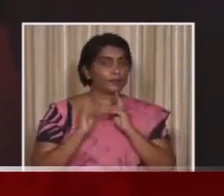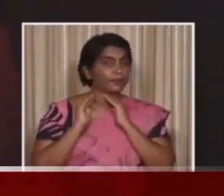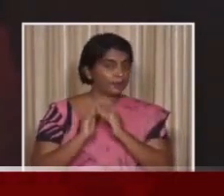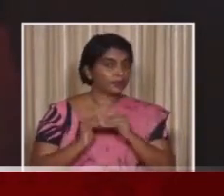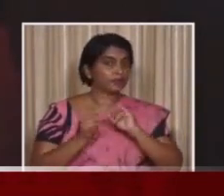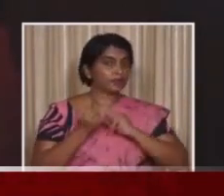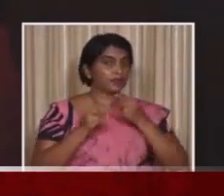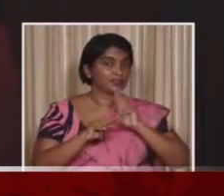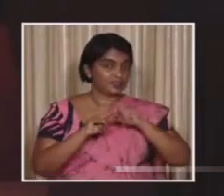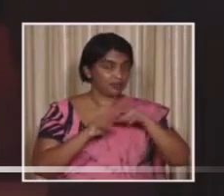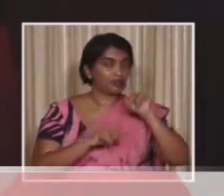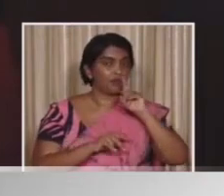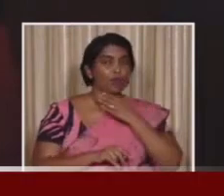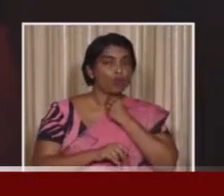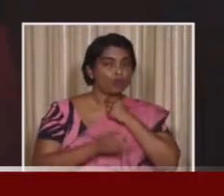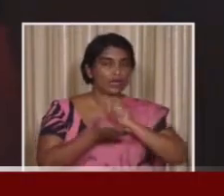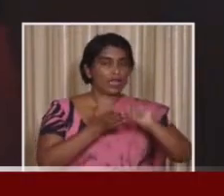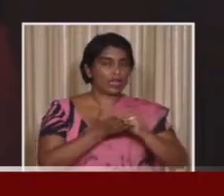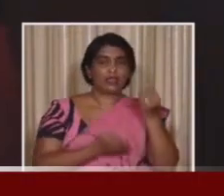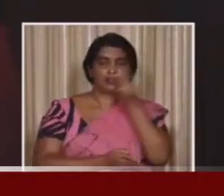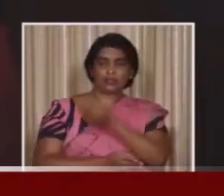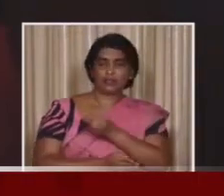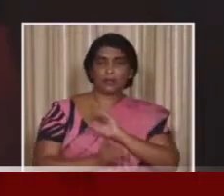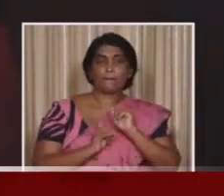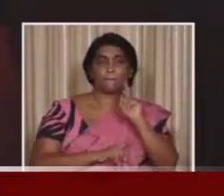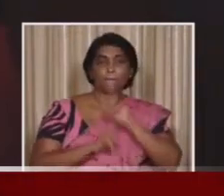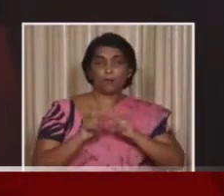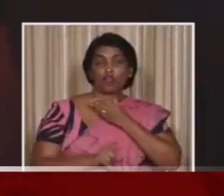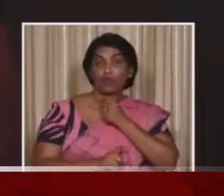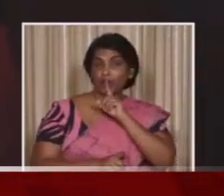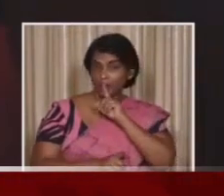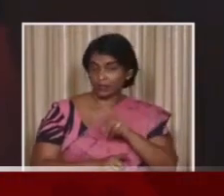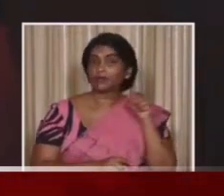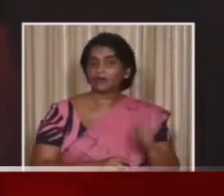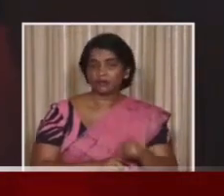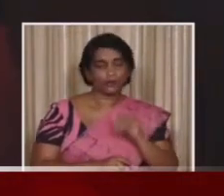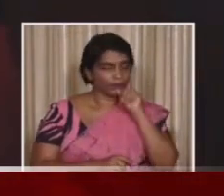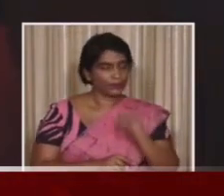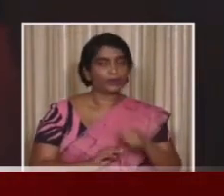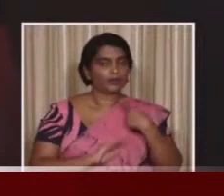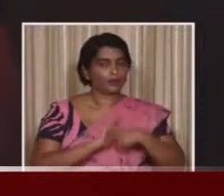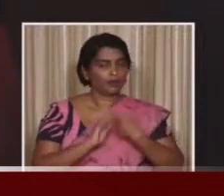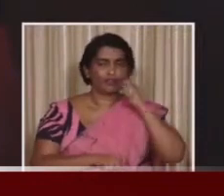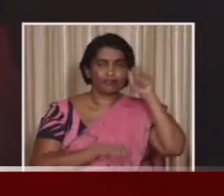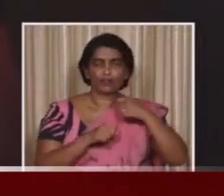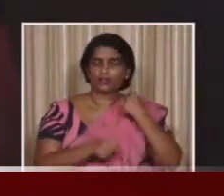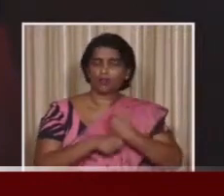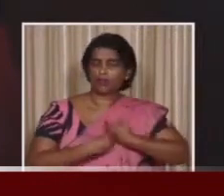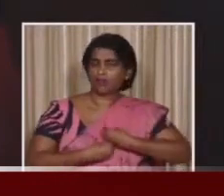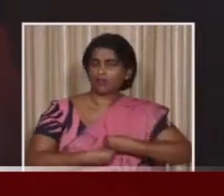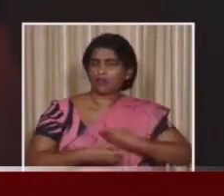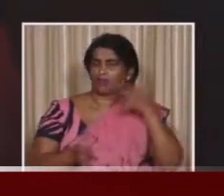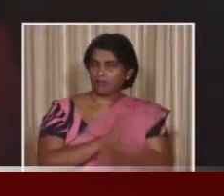உயர்நீதிமன்றம் தீர்ப்பளித்திருப்பவர்களே இந்த நிலைக்கு காரணமாகும். ஒட்டுமொத்த சமூகமும் ஒவ்வொருவரும் வங்குரோத்து தன்மையால் வாழ்வாதாரம்